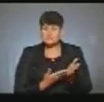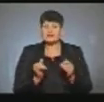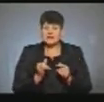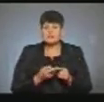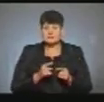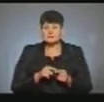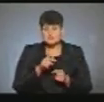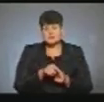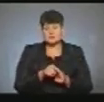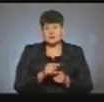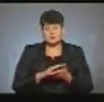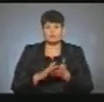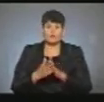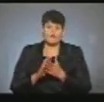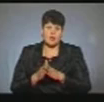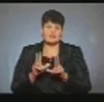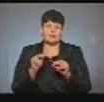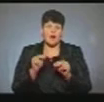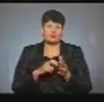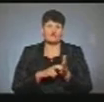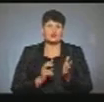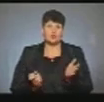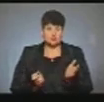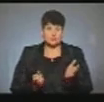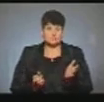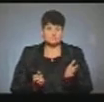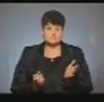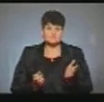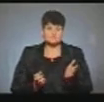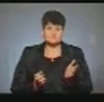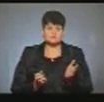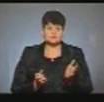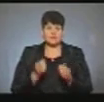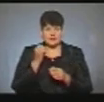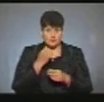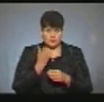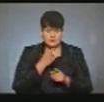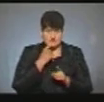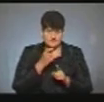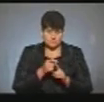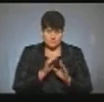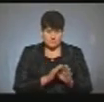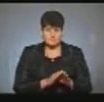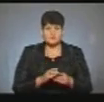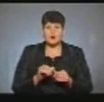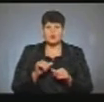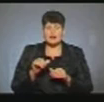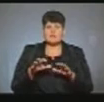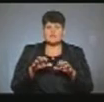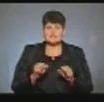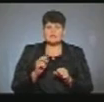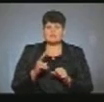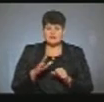чином узгоджуєте дату відключення. Дякую вам за відповідь. Деякі власники